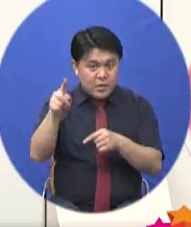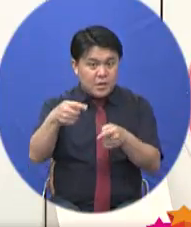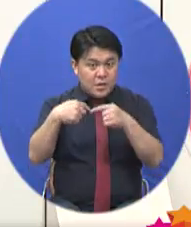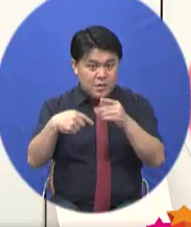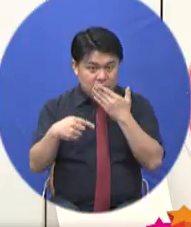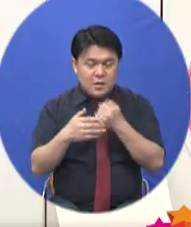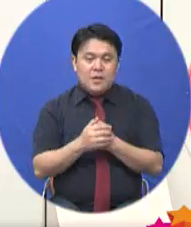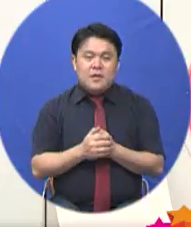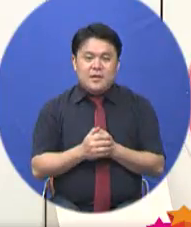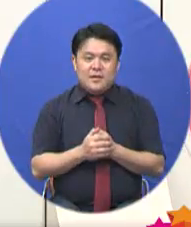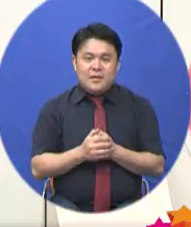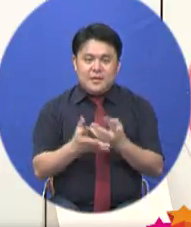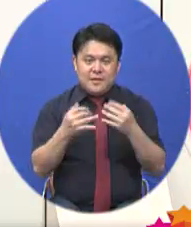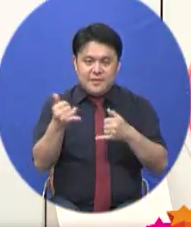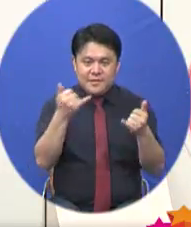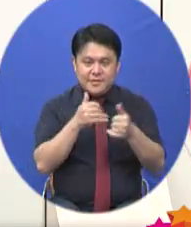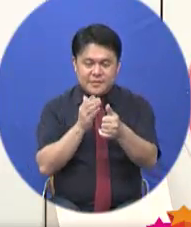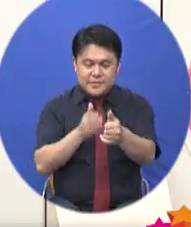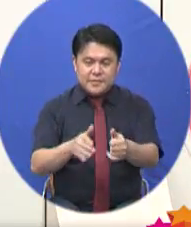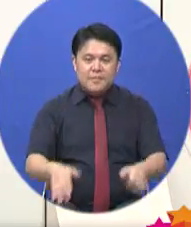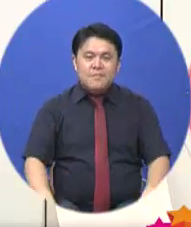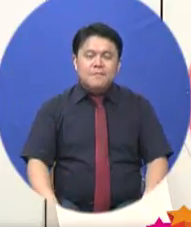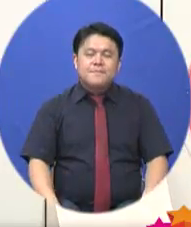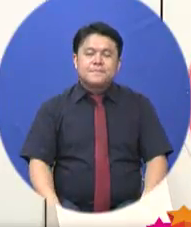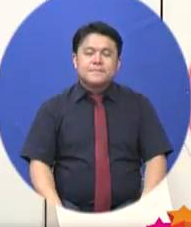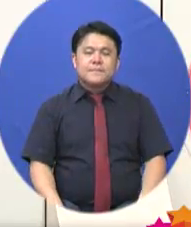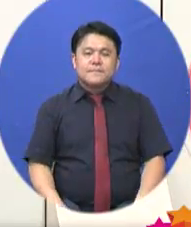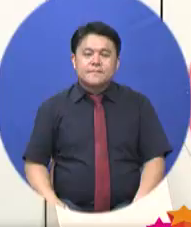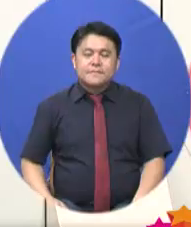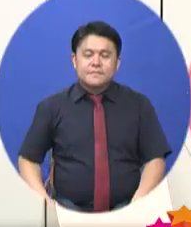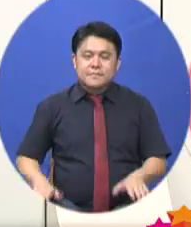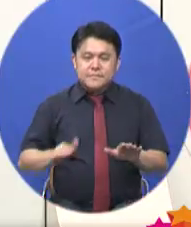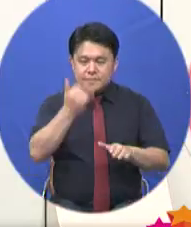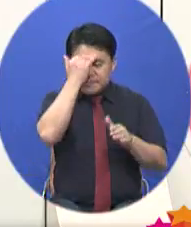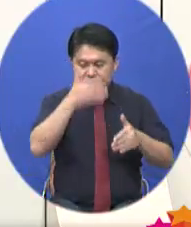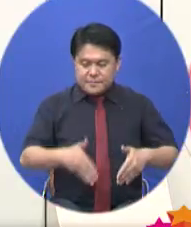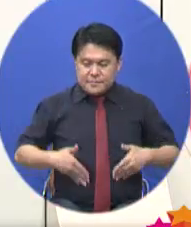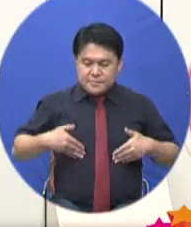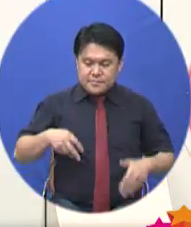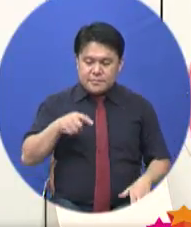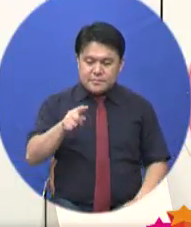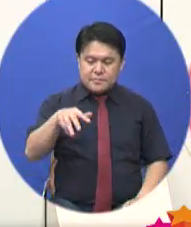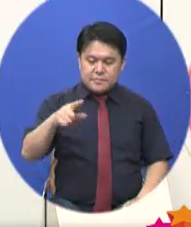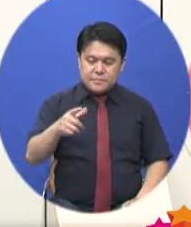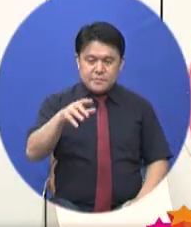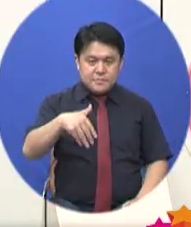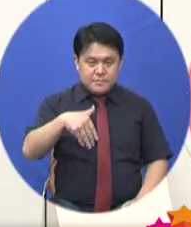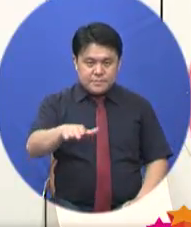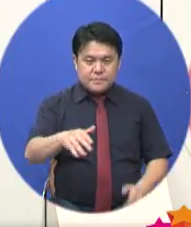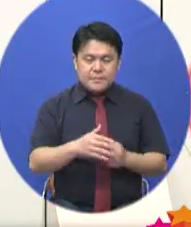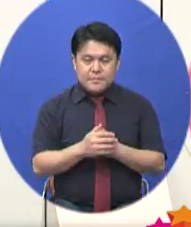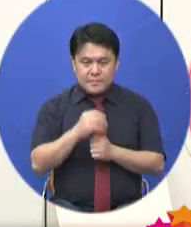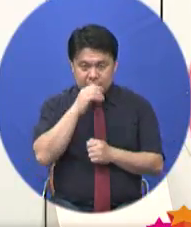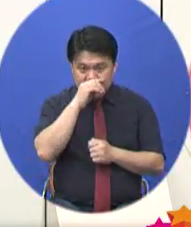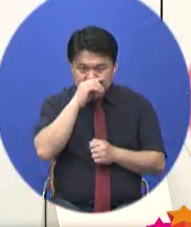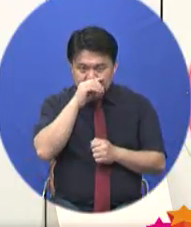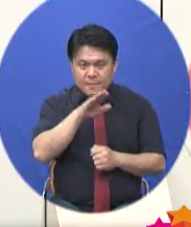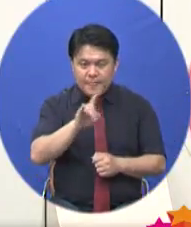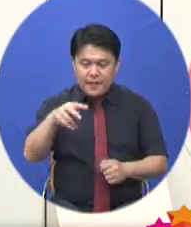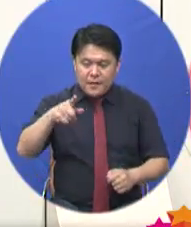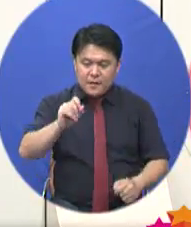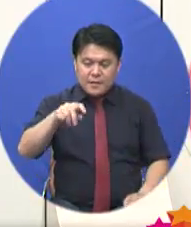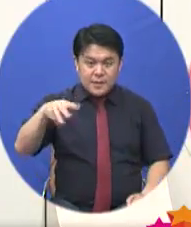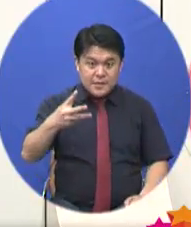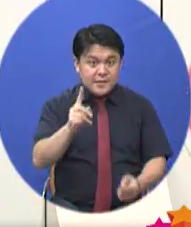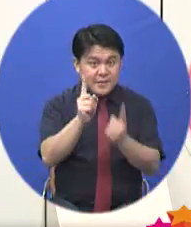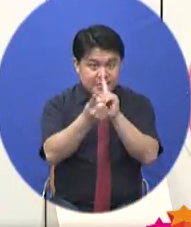수 있으니까요. 많은 참여 부탁드리면서 이번에 충남 서천군으로 달려가겠습니다.